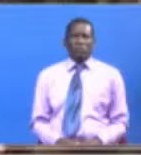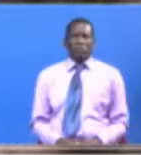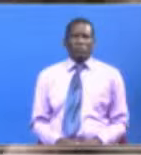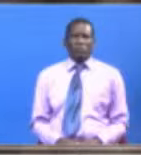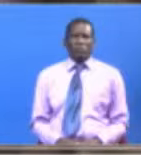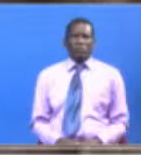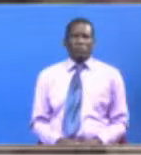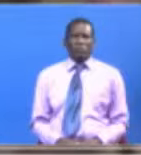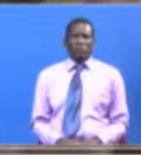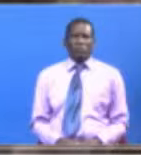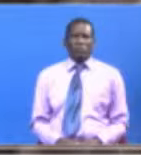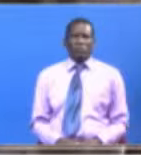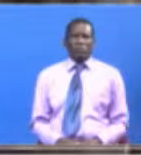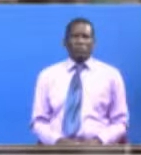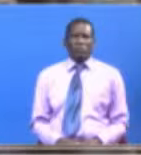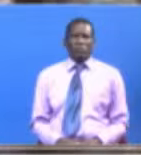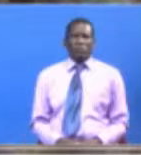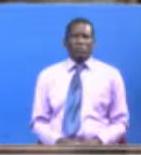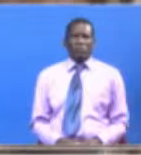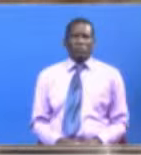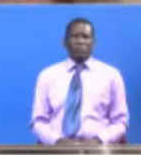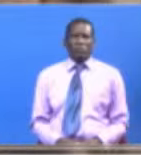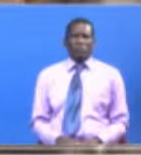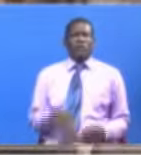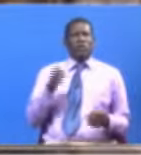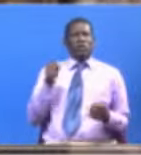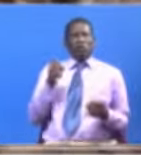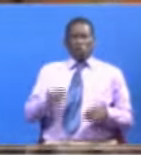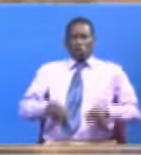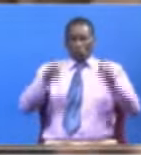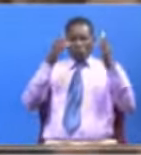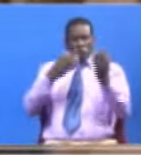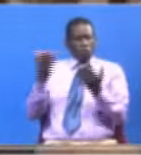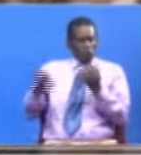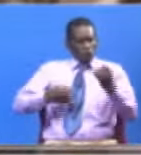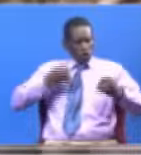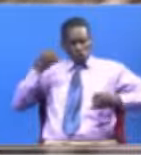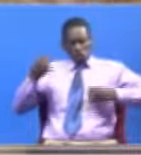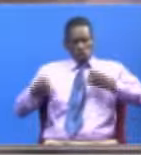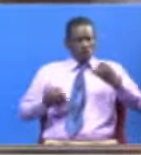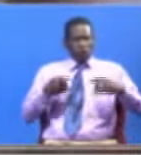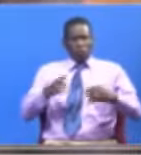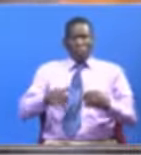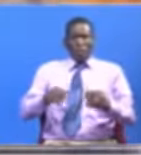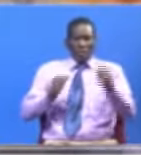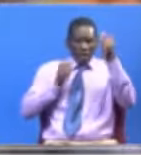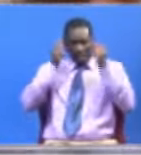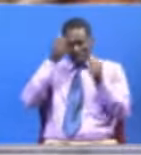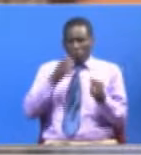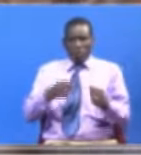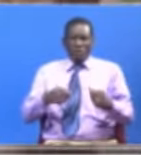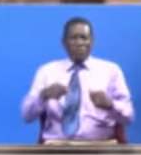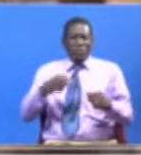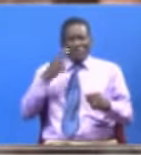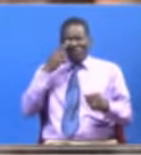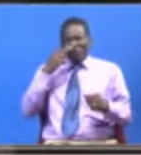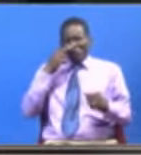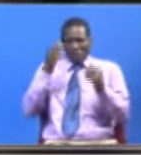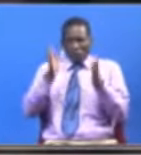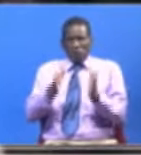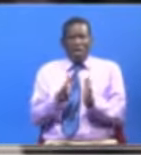a shooting man. Ni afisa aliyeleta furaha miongoni mwa wenzake kutokana na ucheshi wake na